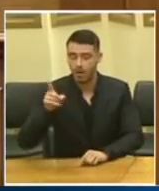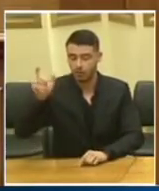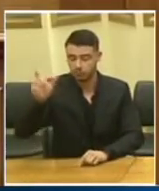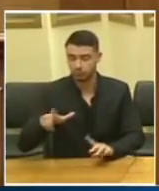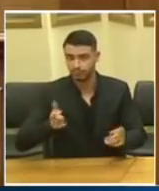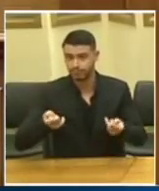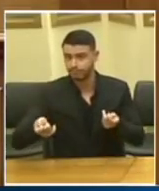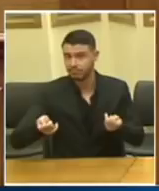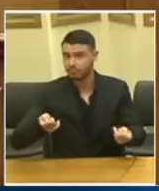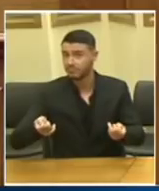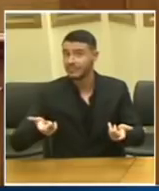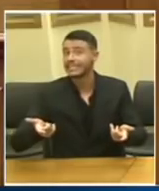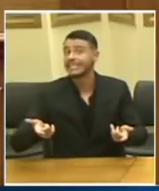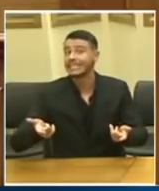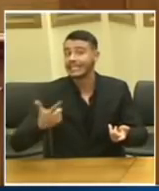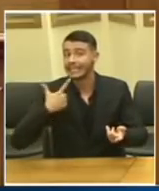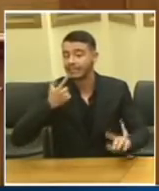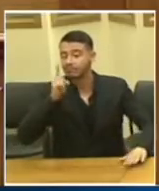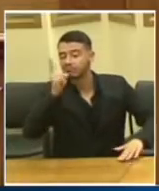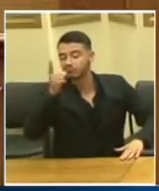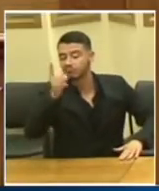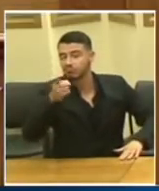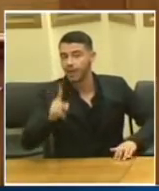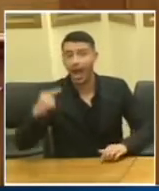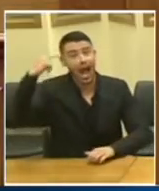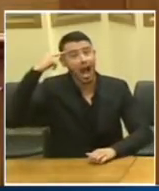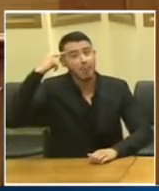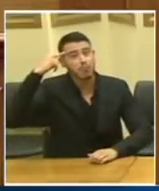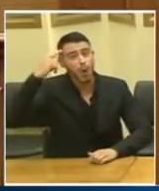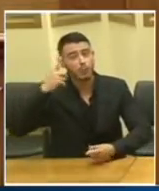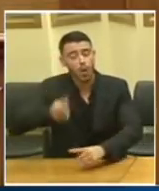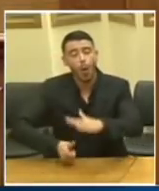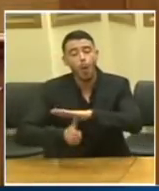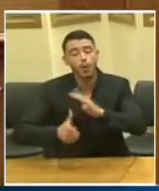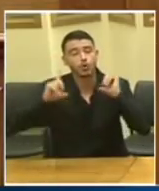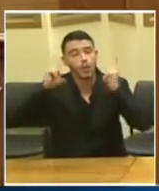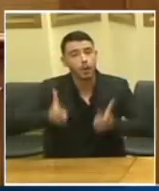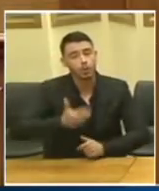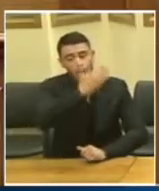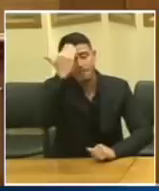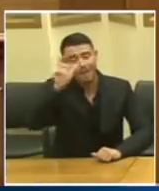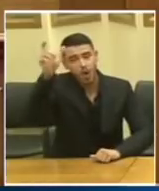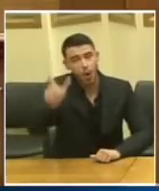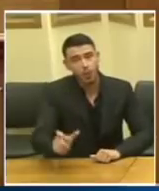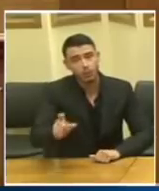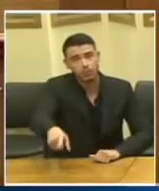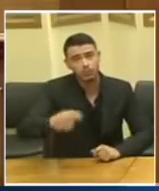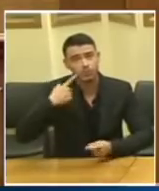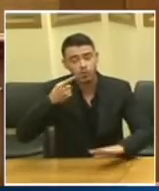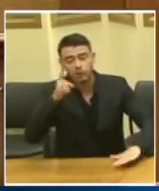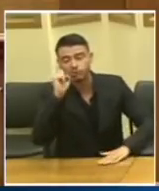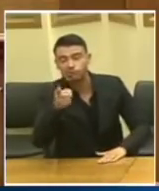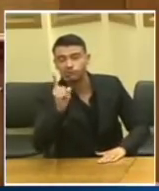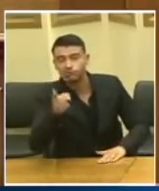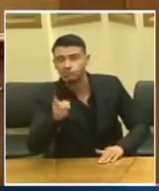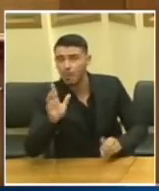απόψεις του Προέδρου της Δημοκρατίας. Ενός ανθρώπου που είναι γνωστή η πολιτική του διαδρομή και φυσικά το γεγονός του πόσο κοντά ήταν